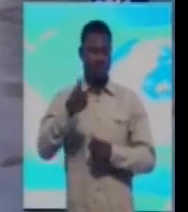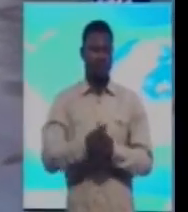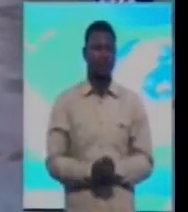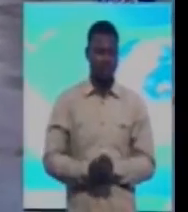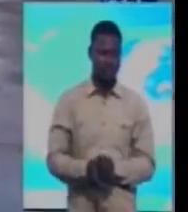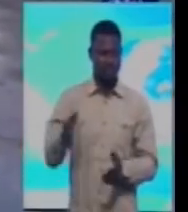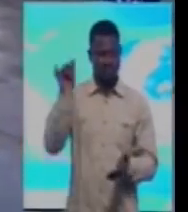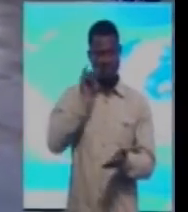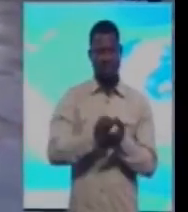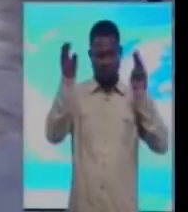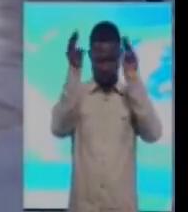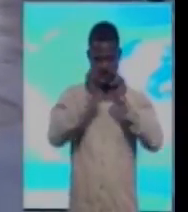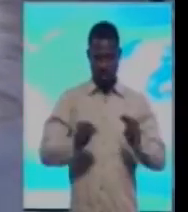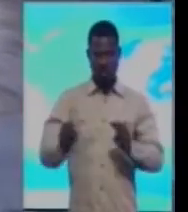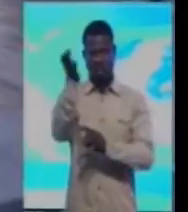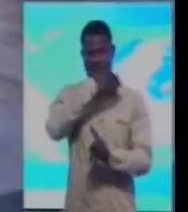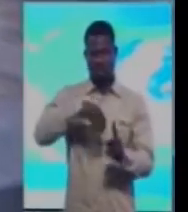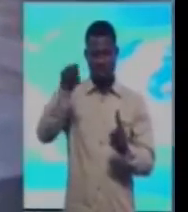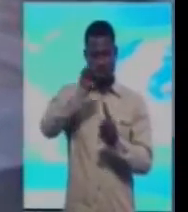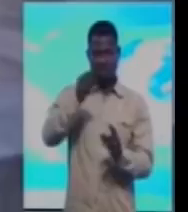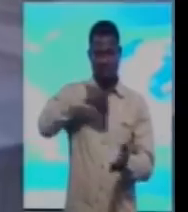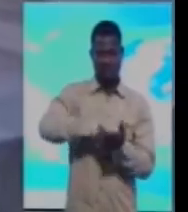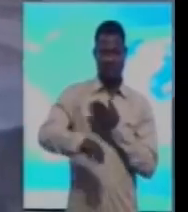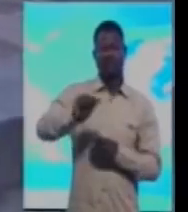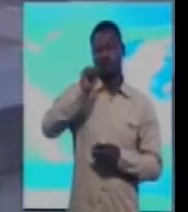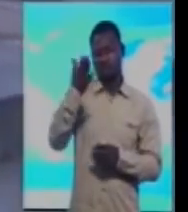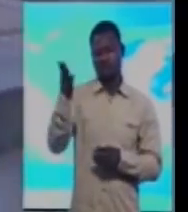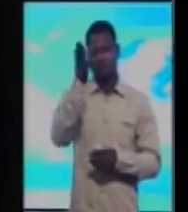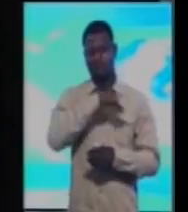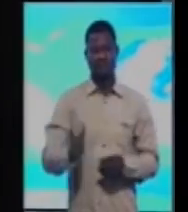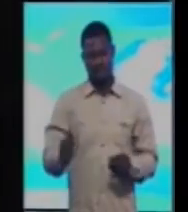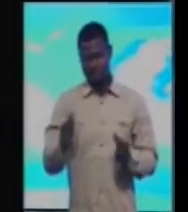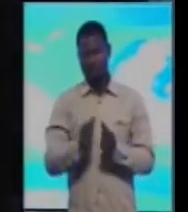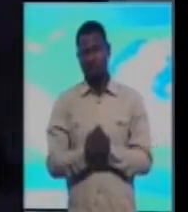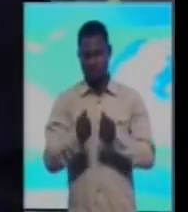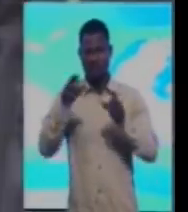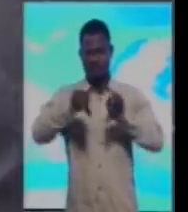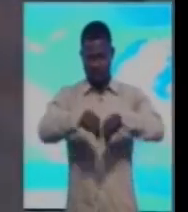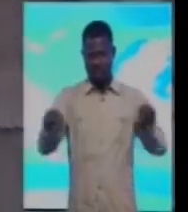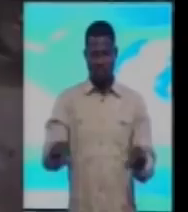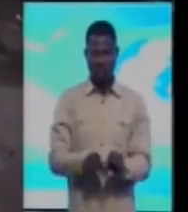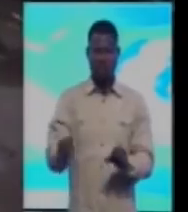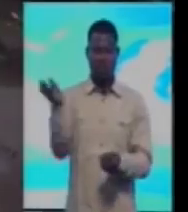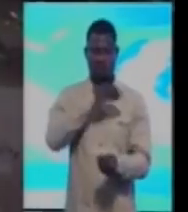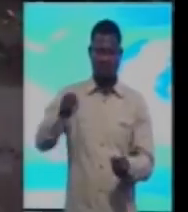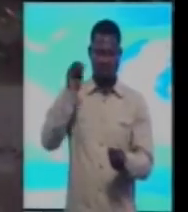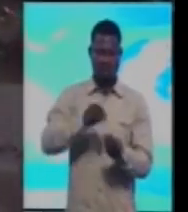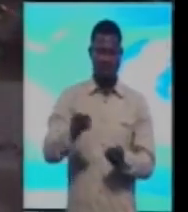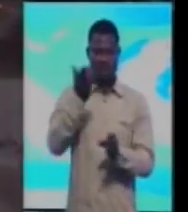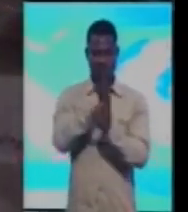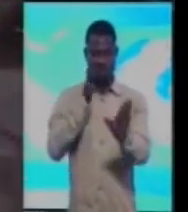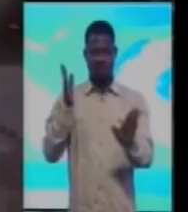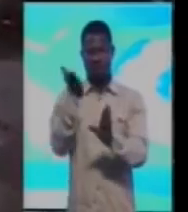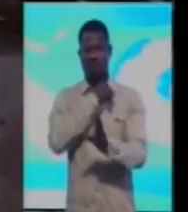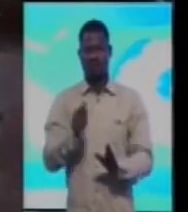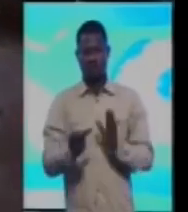est situé au cœur du parc André Citroën, dans le 15e arrondissement de Paris. En plus de la statue, un mur a été dévoilé ce lundi.